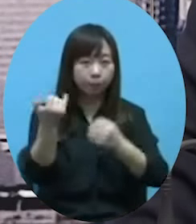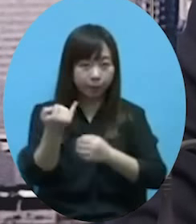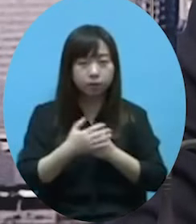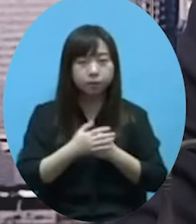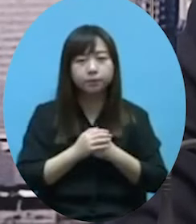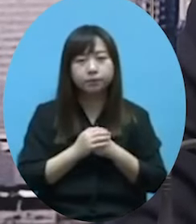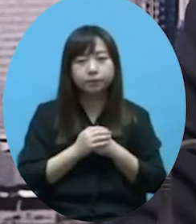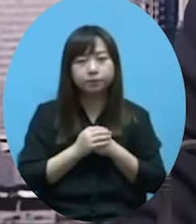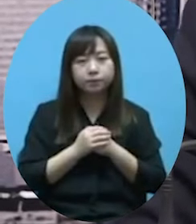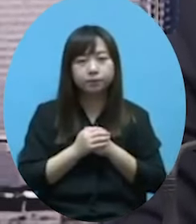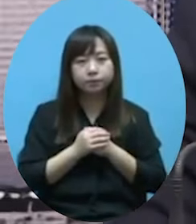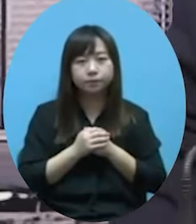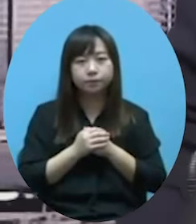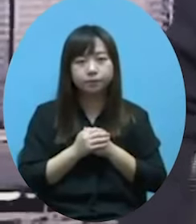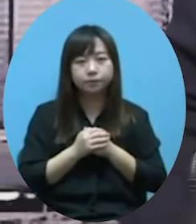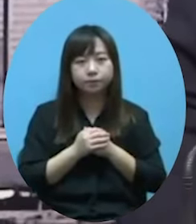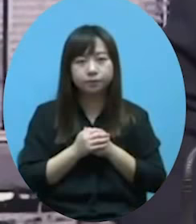好